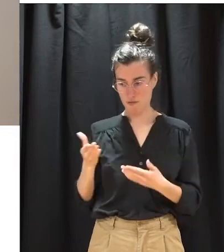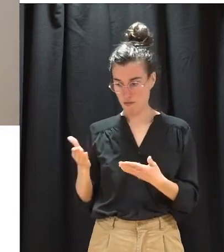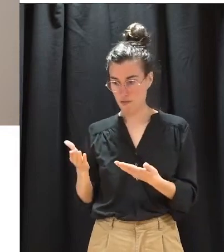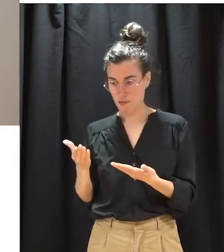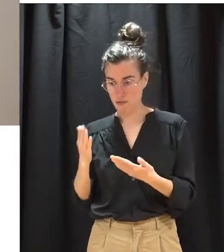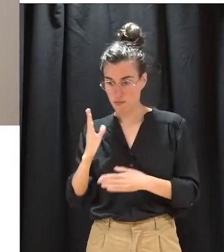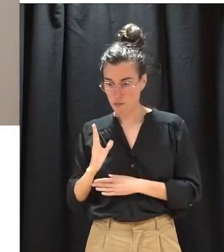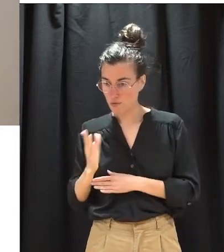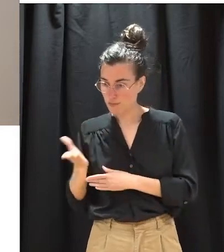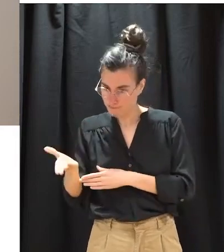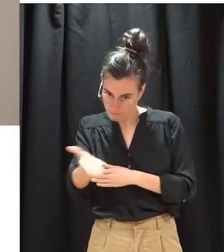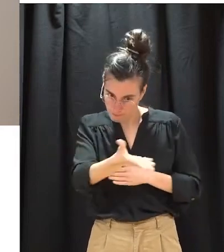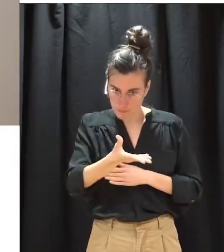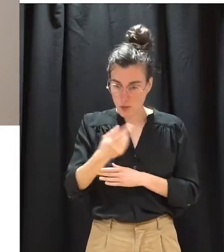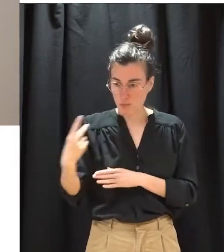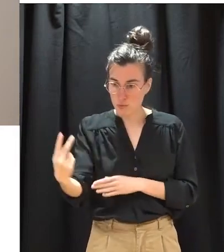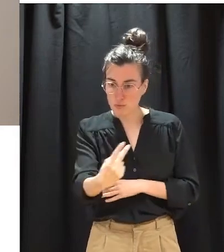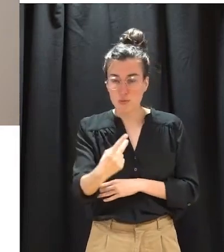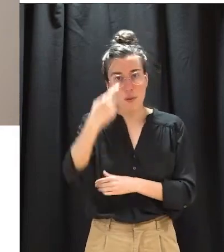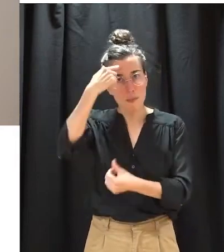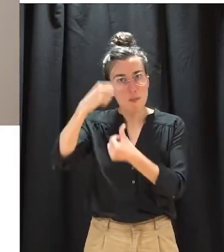écrire, à compter, etc.